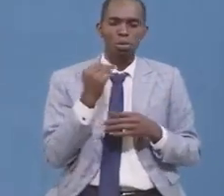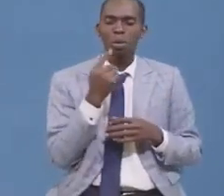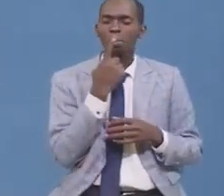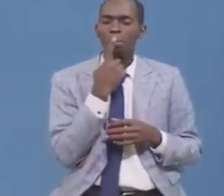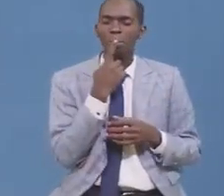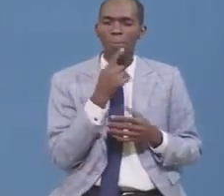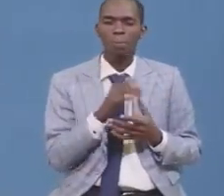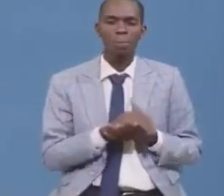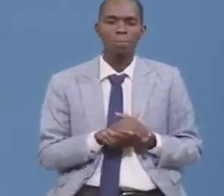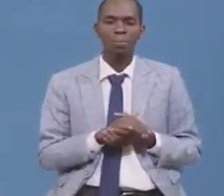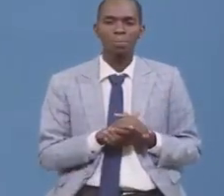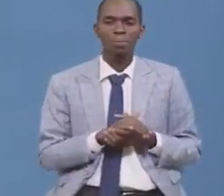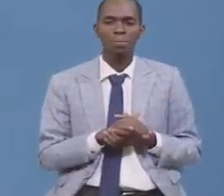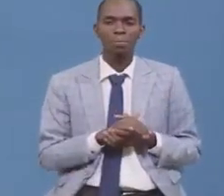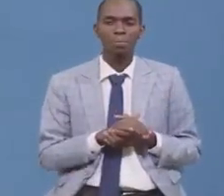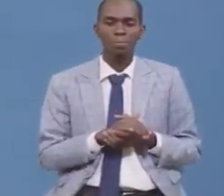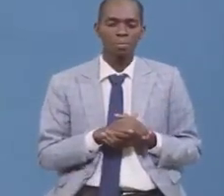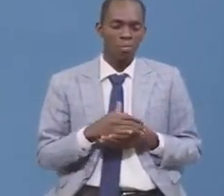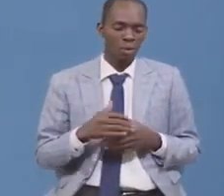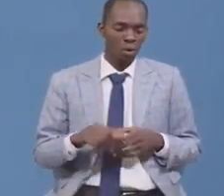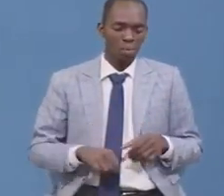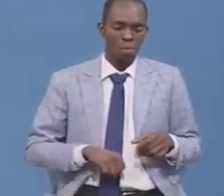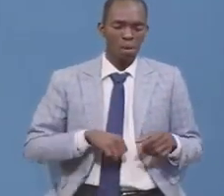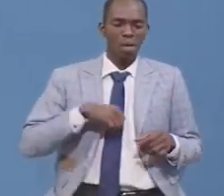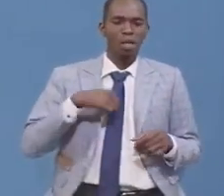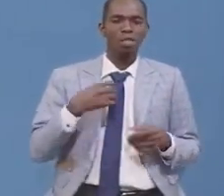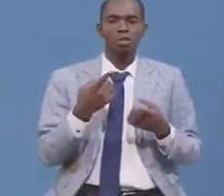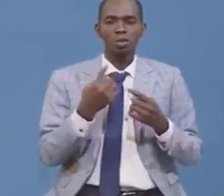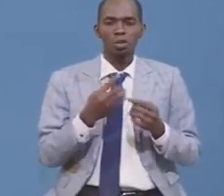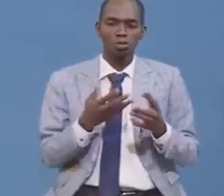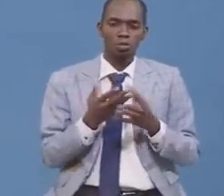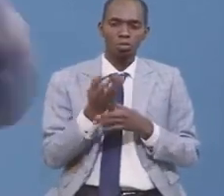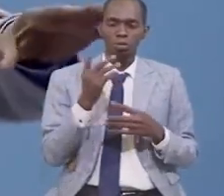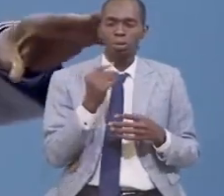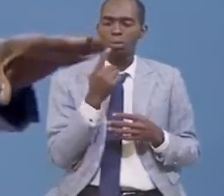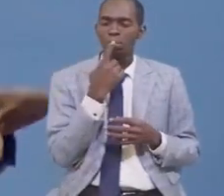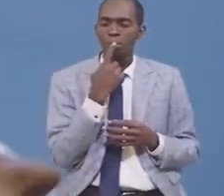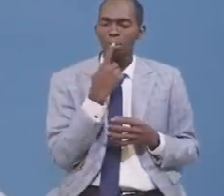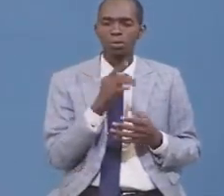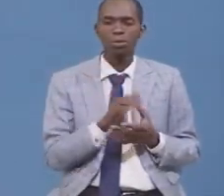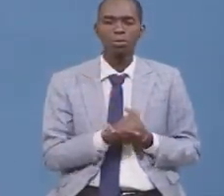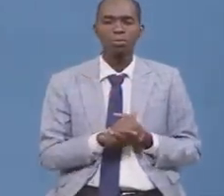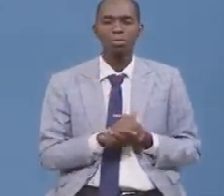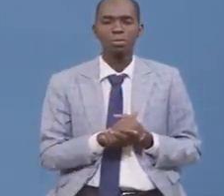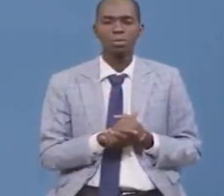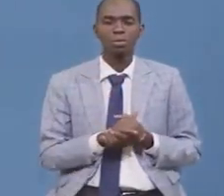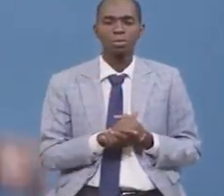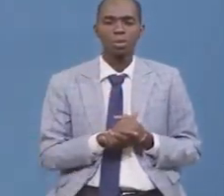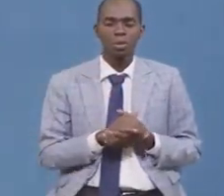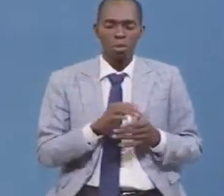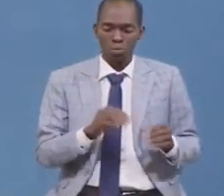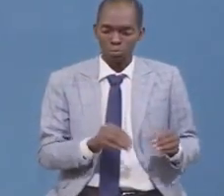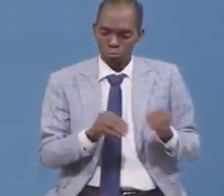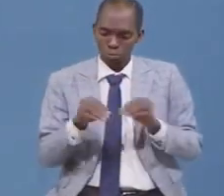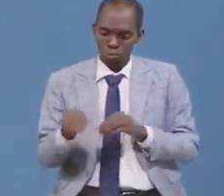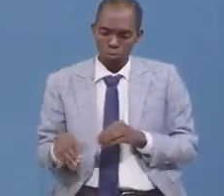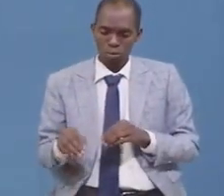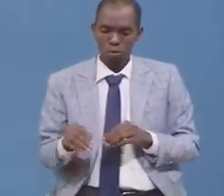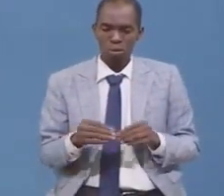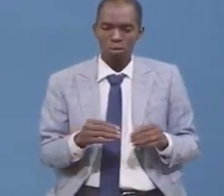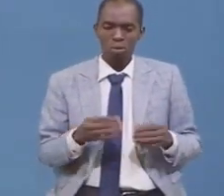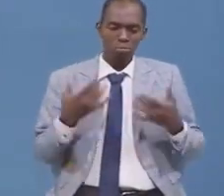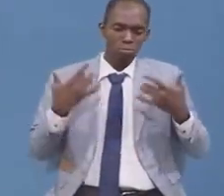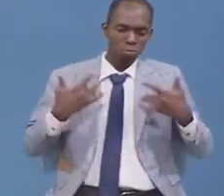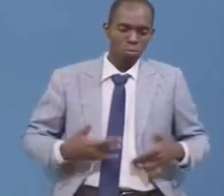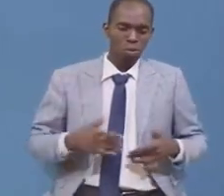నోటి వెంబడి బయటికి వస్తుంది. Pride comes through the mouth. అతిశయం కూడా నోటి వెంబడి వస్తుంది. Pushing down others and